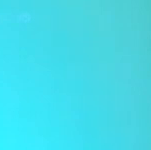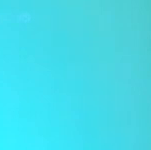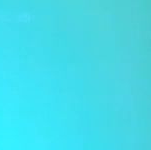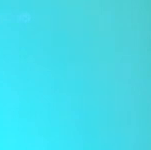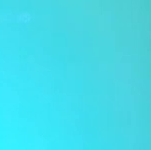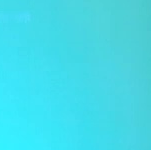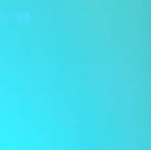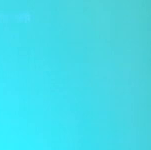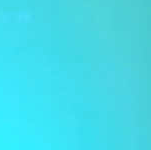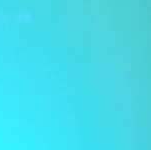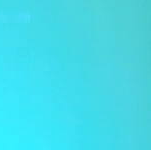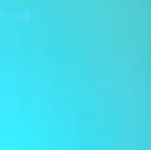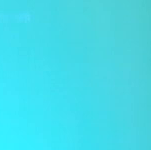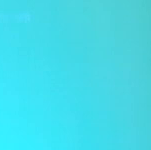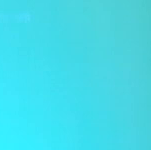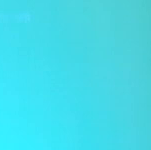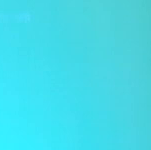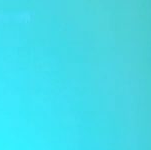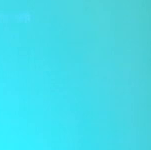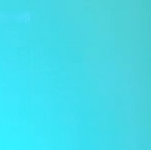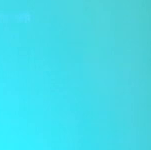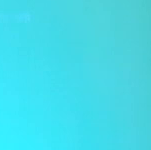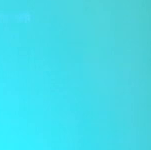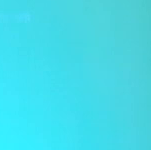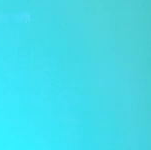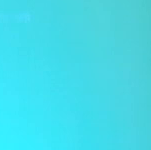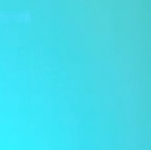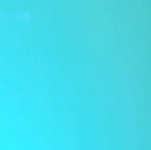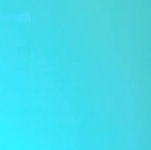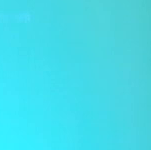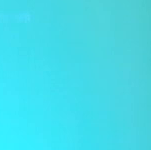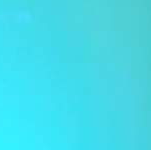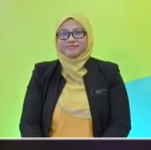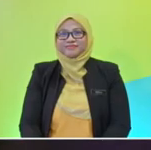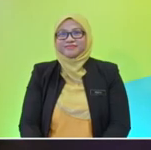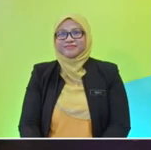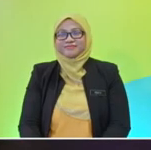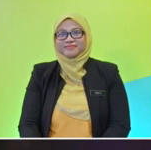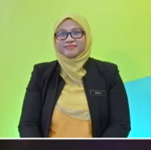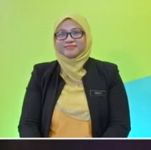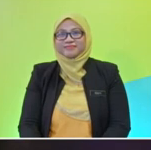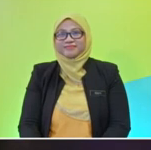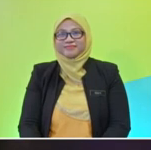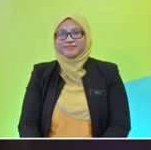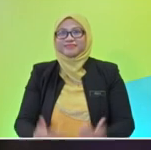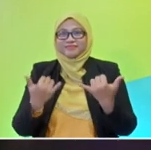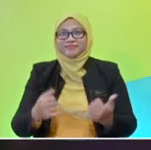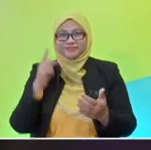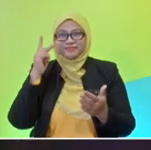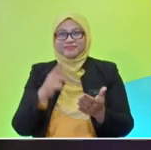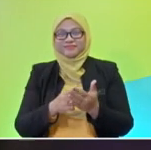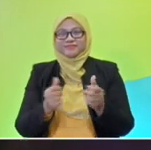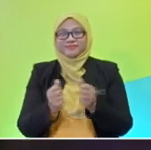dan cantik dengan baju kuning begitu bersemangat hari ini ya tentunya sekarang Villa kita ingin berkenalan dengan guru